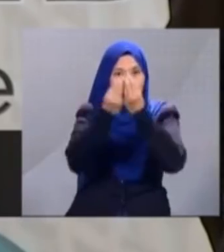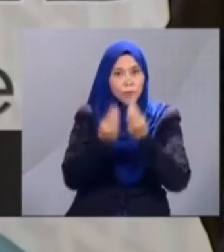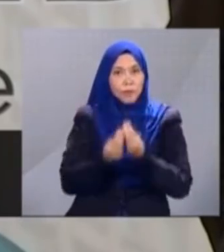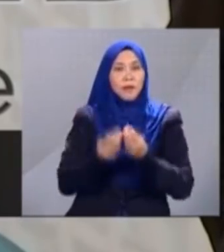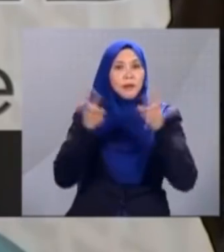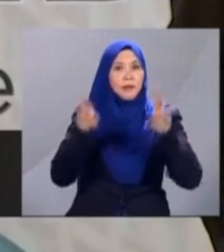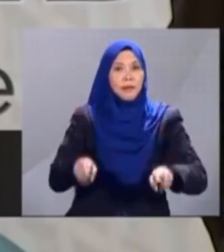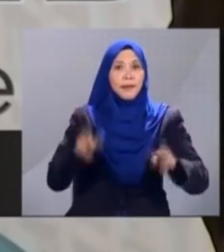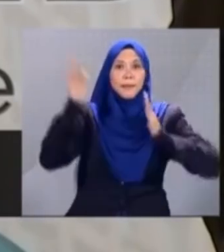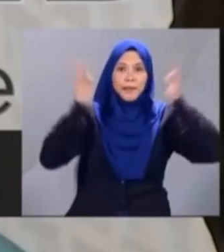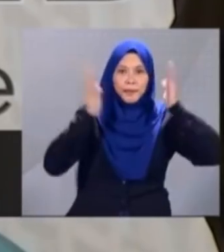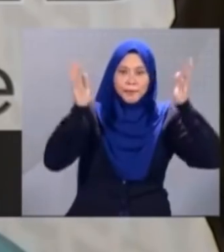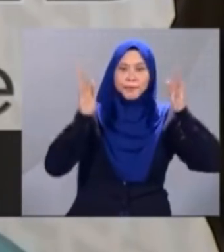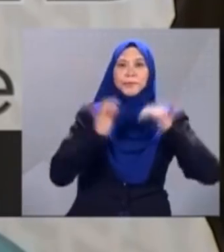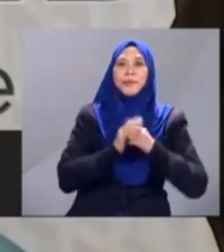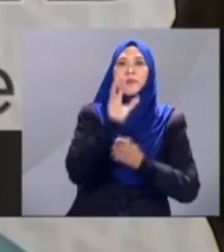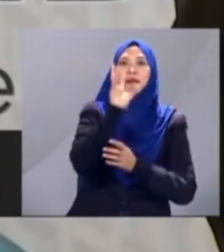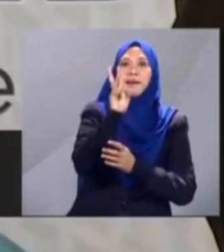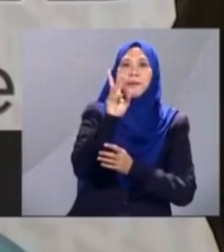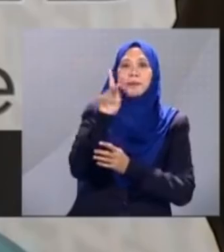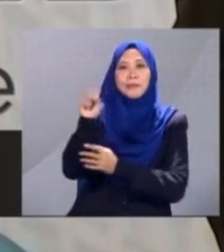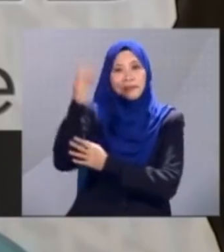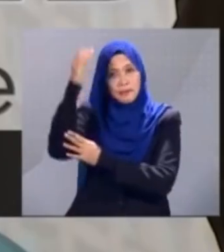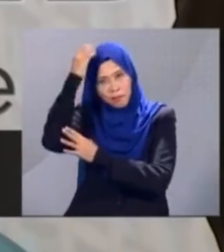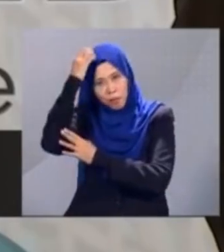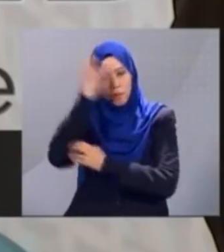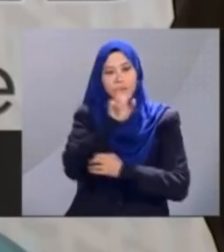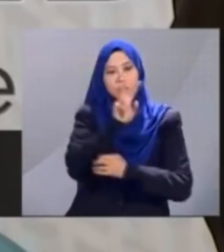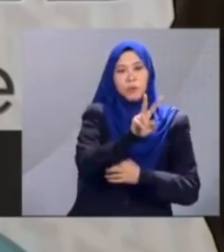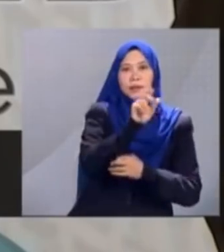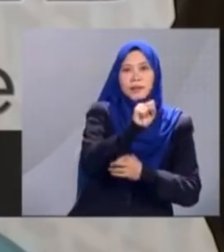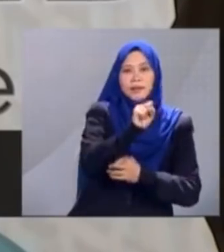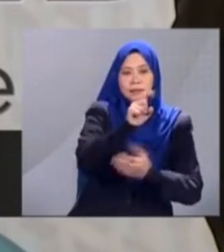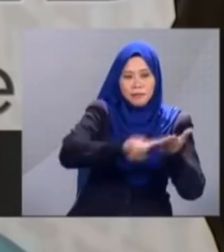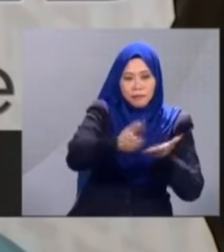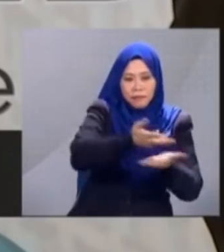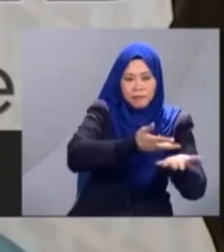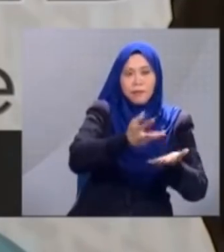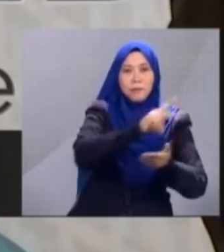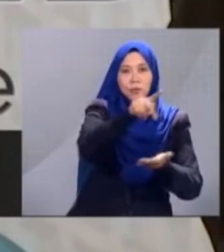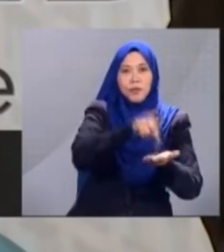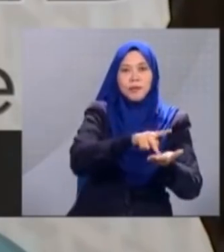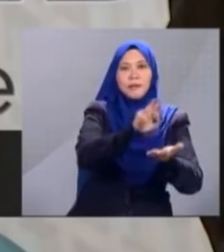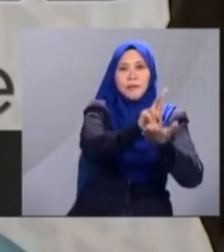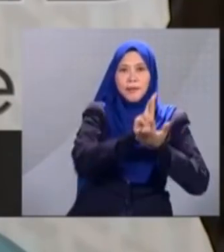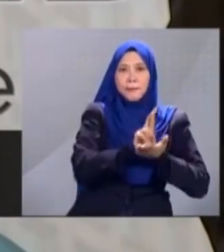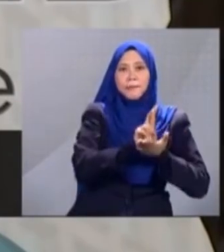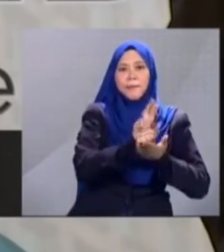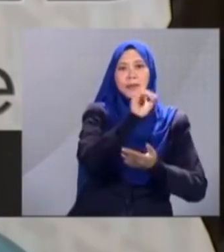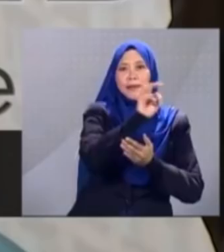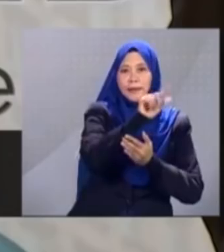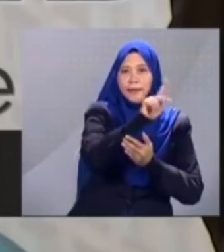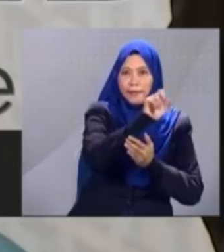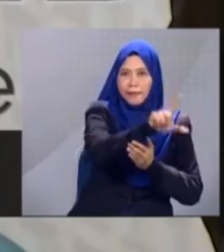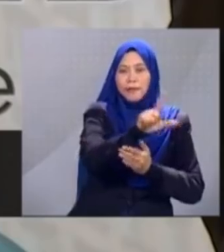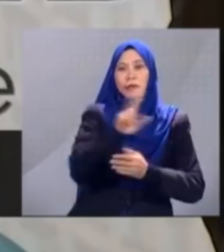adalah seperti berikut. 6 kes di Selangor, 2 kes saringan pusat rehabilitasi di Dengkil, 2 kes